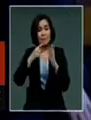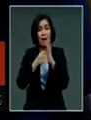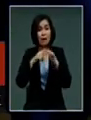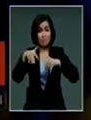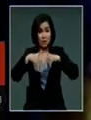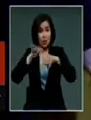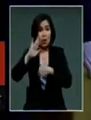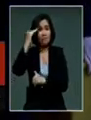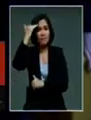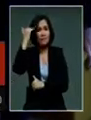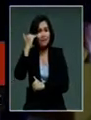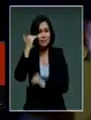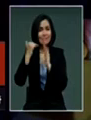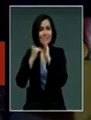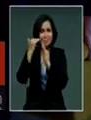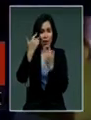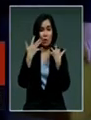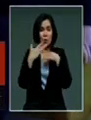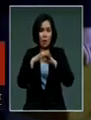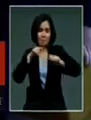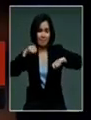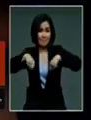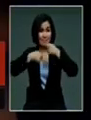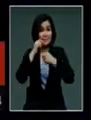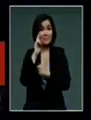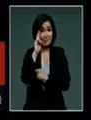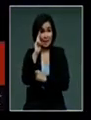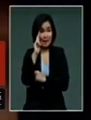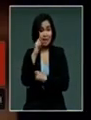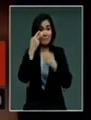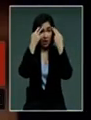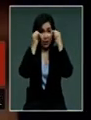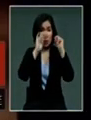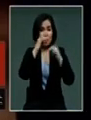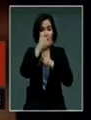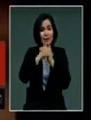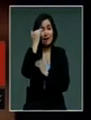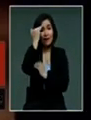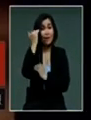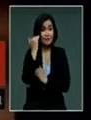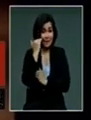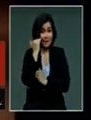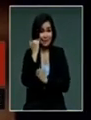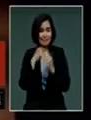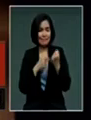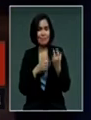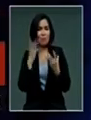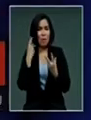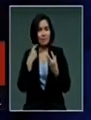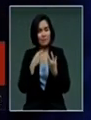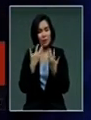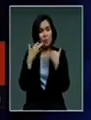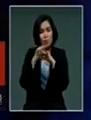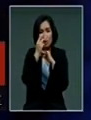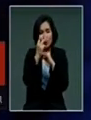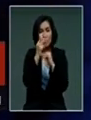ได้ร่วมรับประทานอาหารกลางวันกับนายกรัฐมนตรีอีนักยอนของเกาหลีใต้เมื่อวานนี้ครับหลังจากที่ทั้งคู่เนี่ยเข้าร่วมชมการ